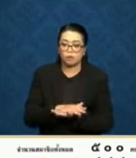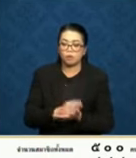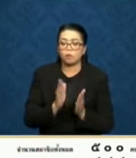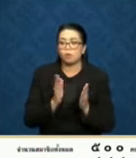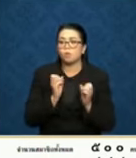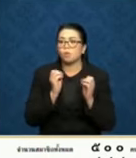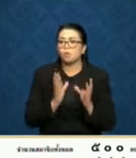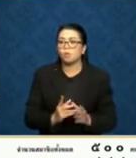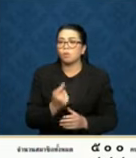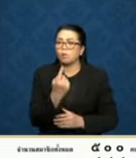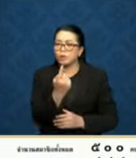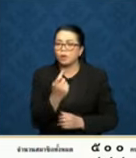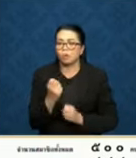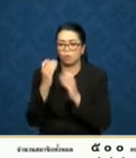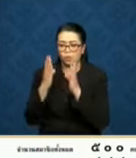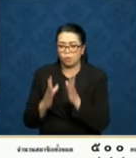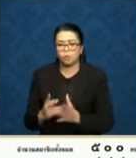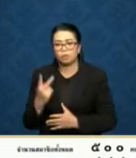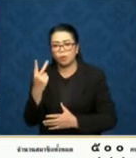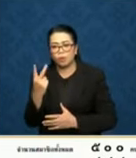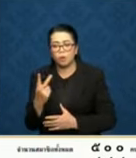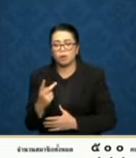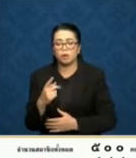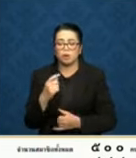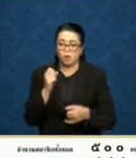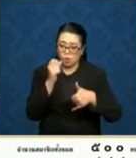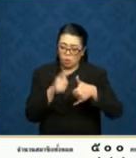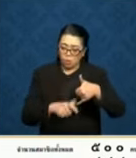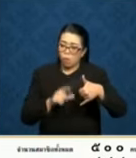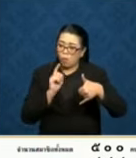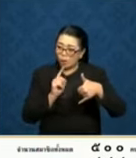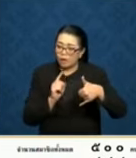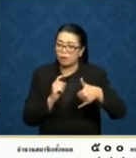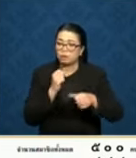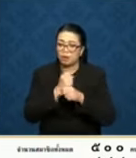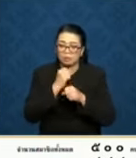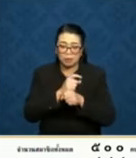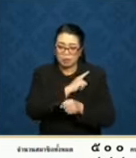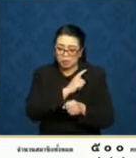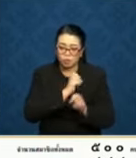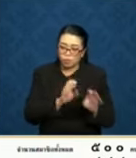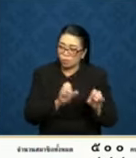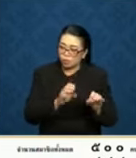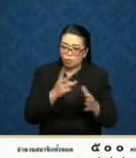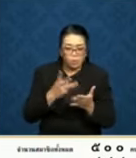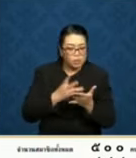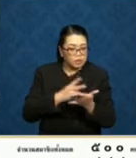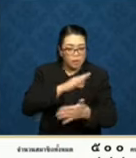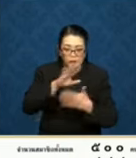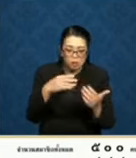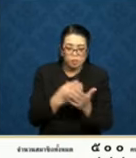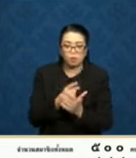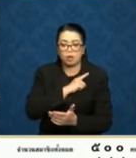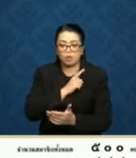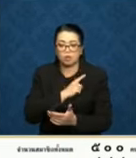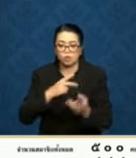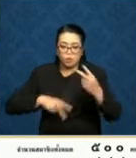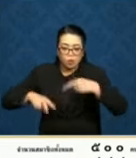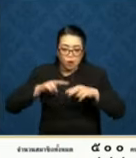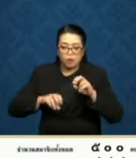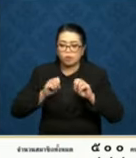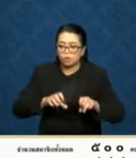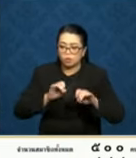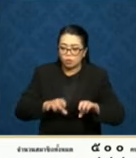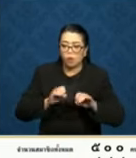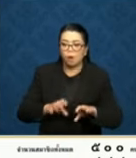คนครูคนนี้ต้องทำหนาที่ทุกอย่าง สอนทุกวิชา ประจำชนะทุกวิชาทำหน้าที่ดูแลส